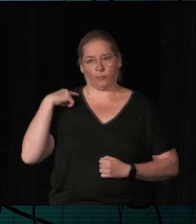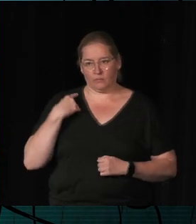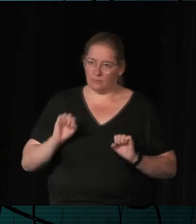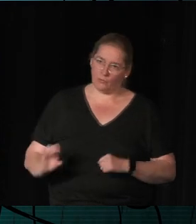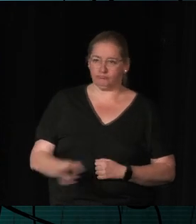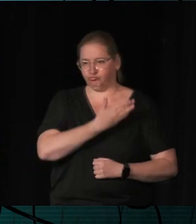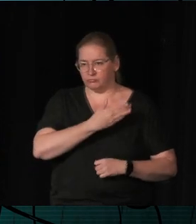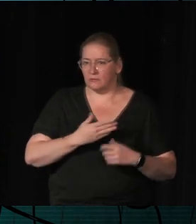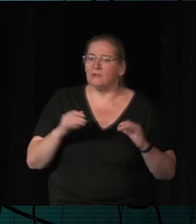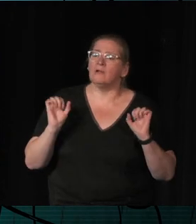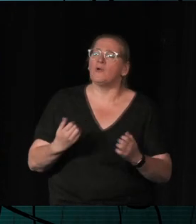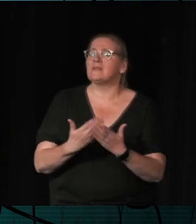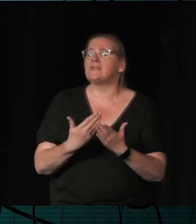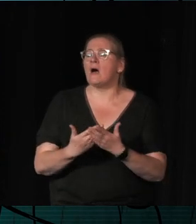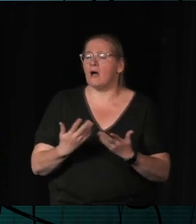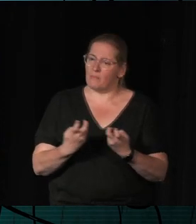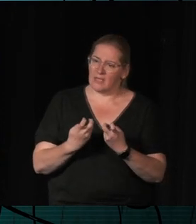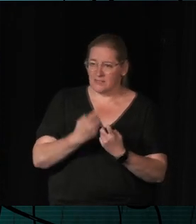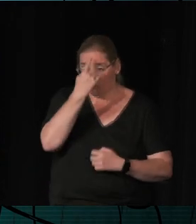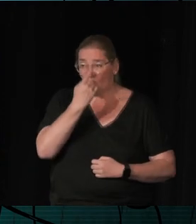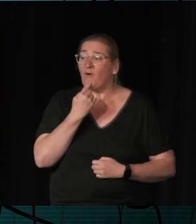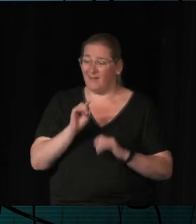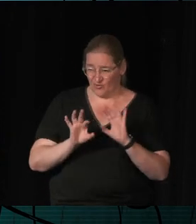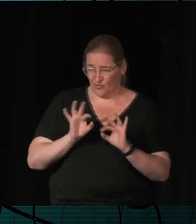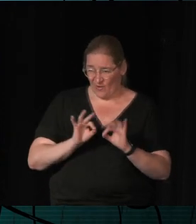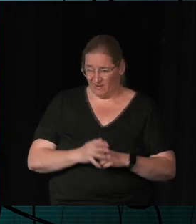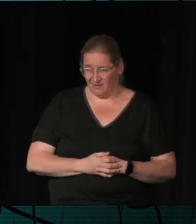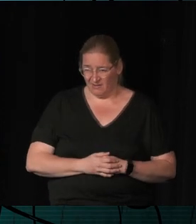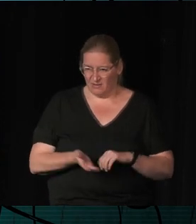c'est cette espèce d'illusion de choix, et en même temps, c'est ce qui nous donne envie